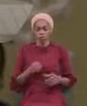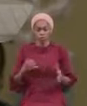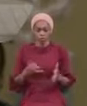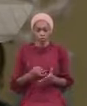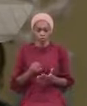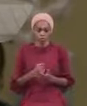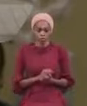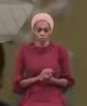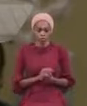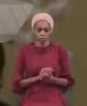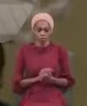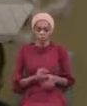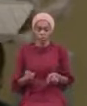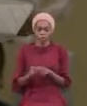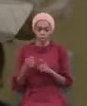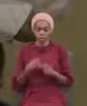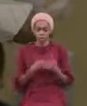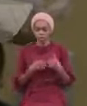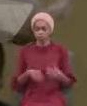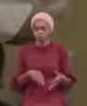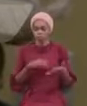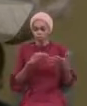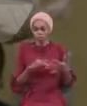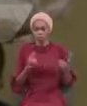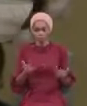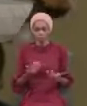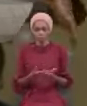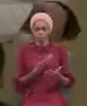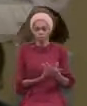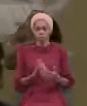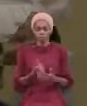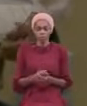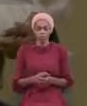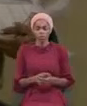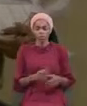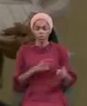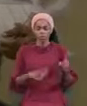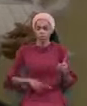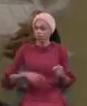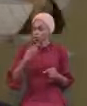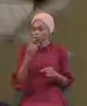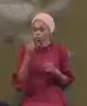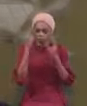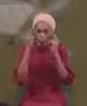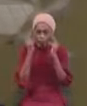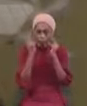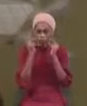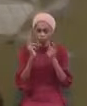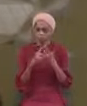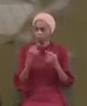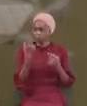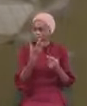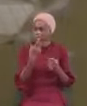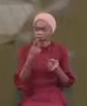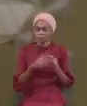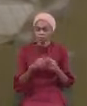Dieu a donné les instructions à Moïse de parler aux enfants